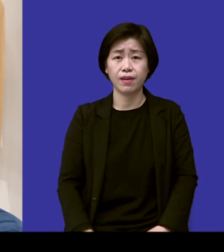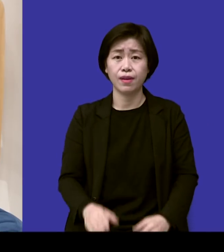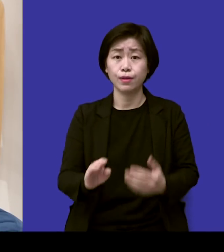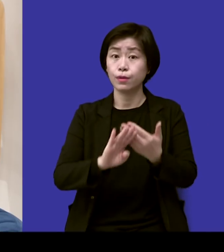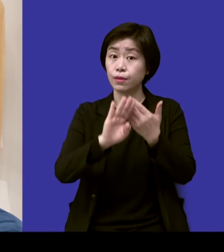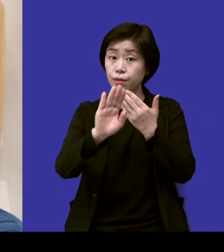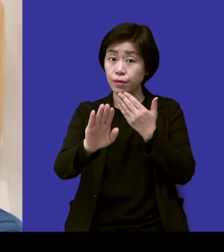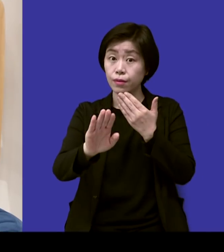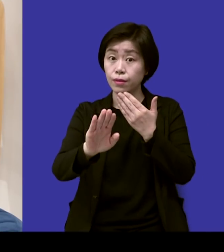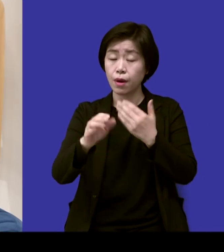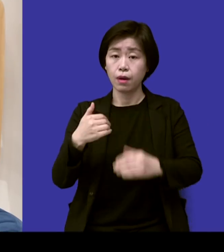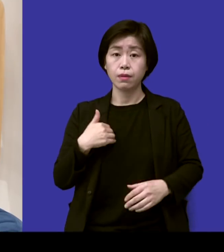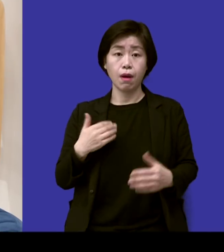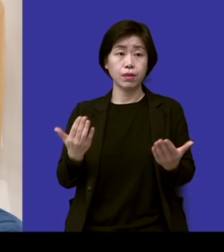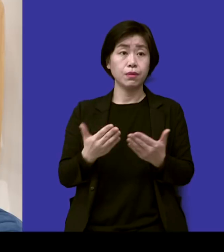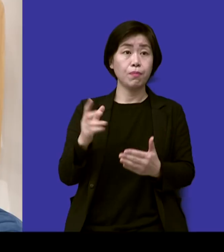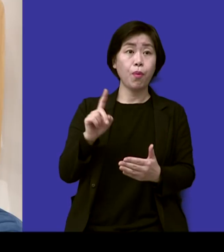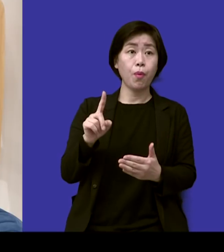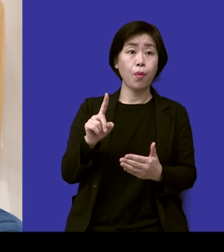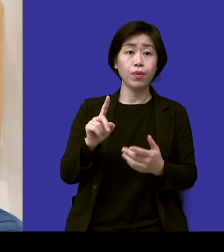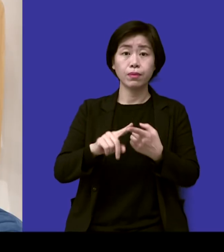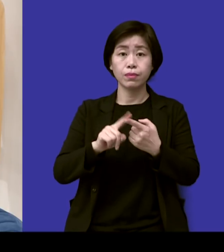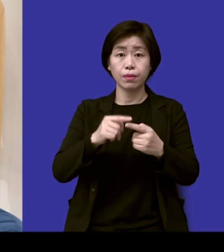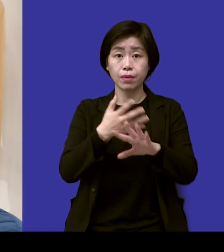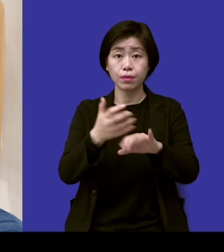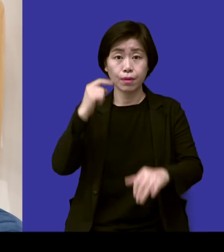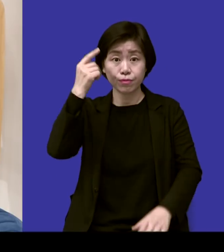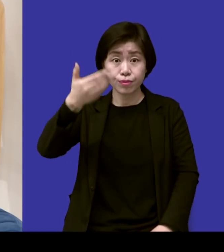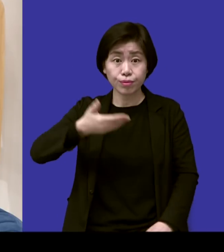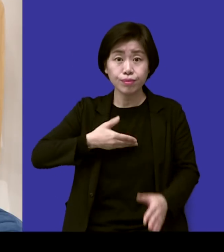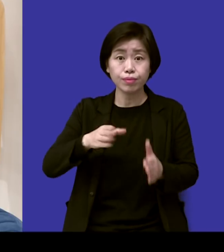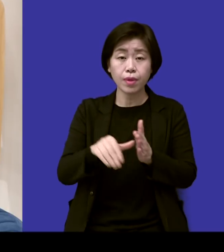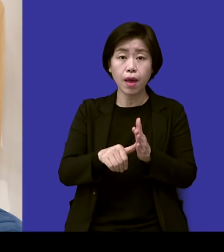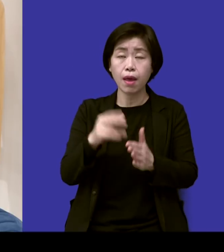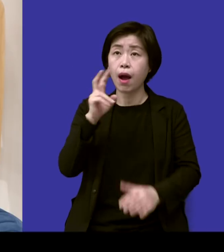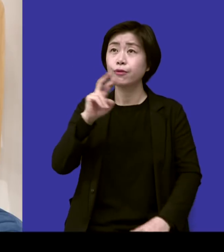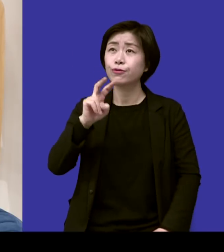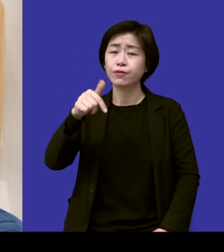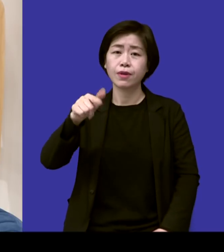정도로 넌 뭐니 이러면은 뭐 학생, 네.